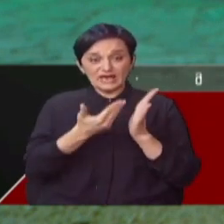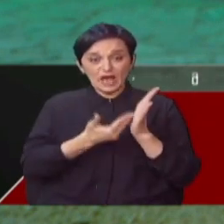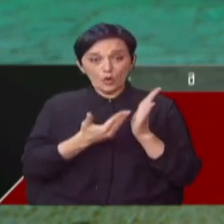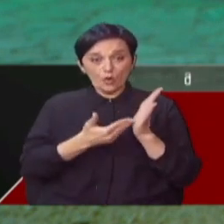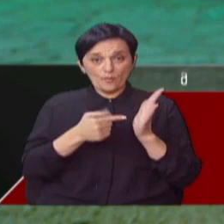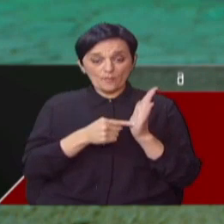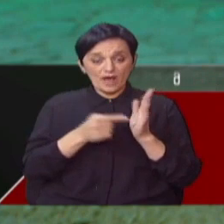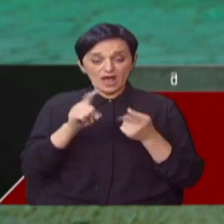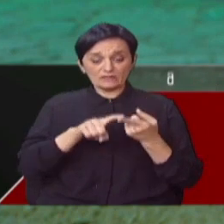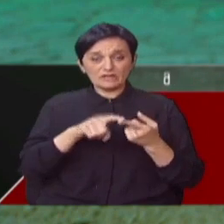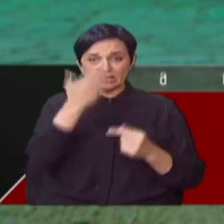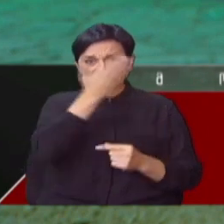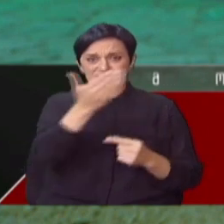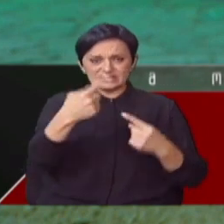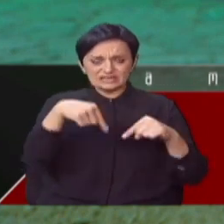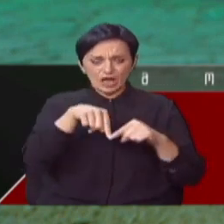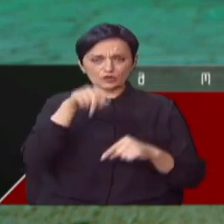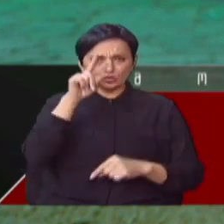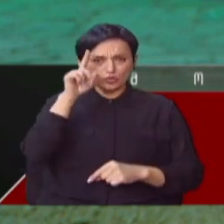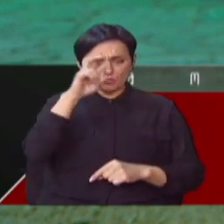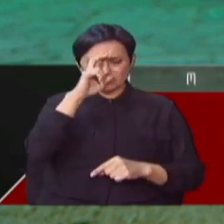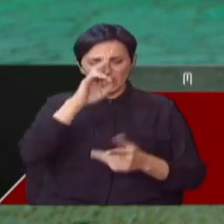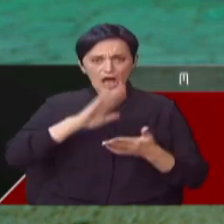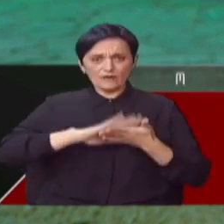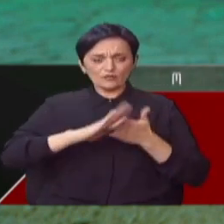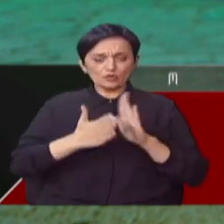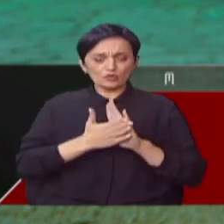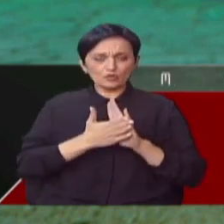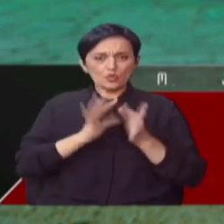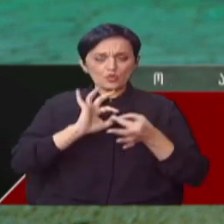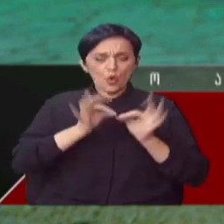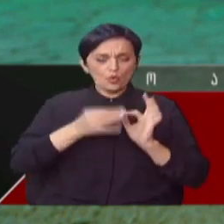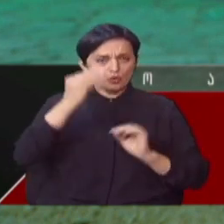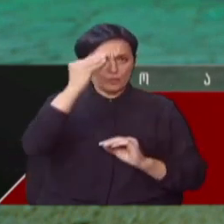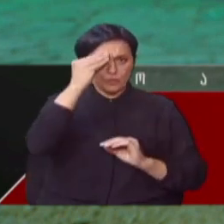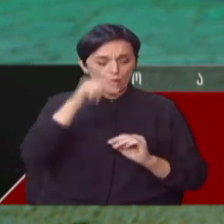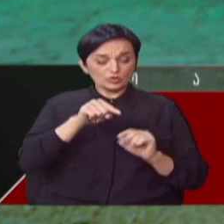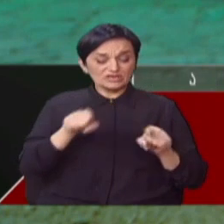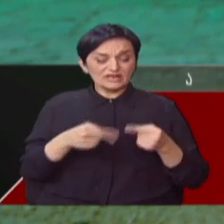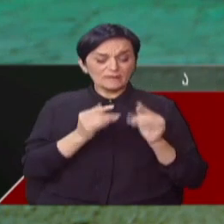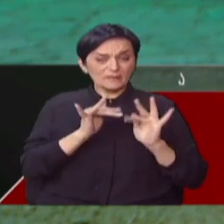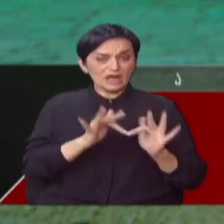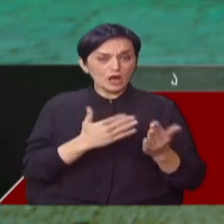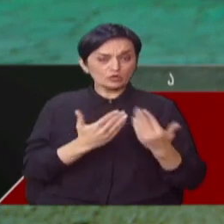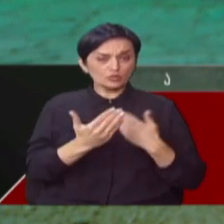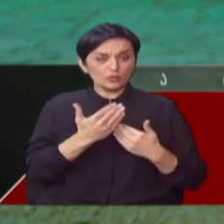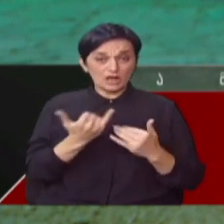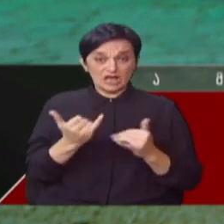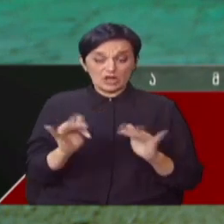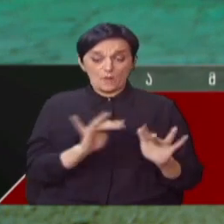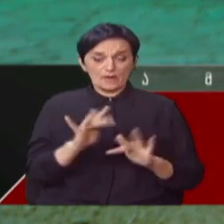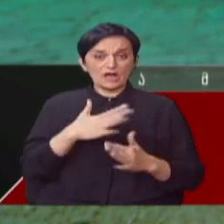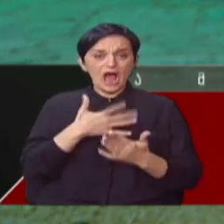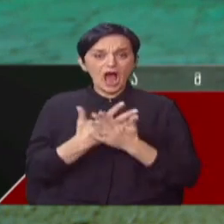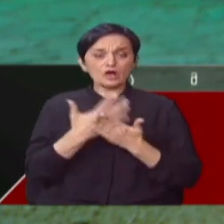მოეხსენება, რომ მთავრობამ შეაჯერა კონკრეტული პოზიციები მის განხორციელებასთან მიმართებაში. მიმდინარეობს